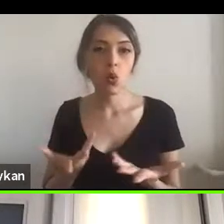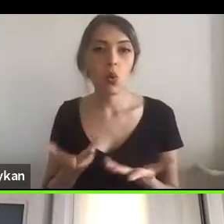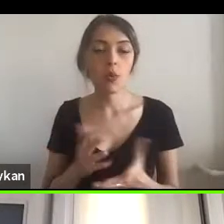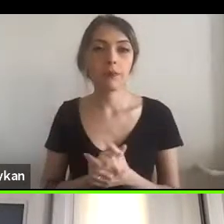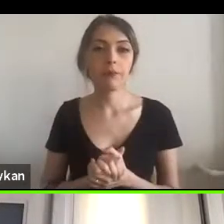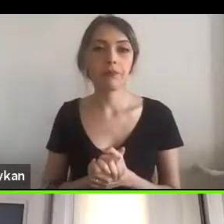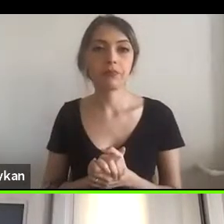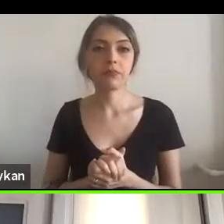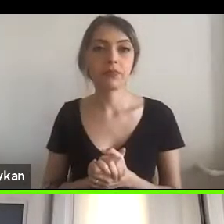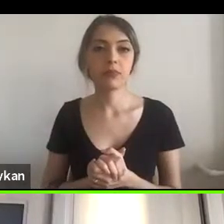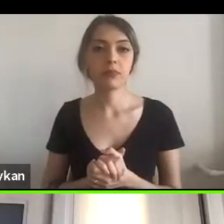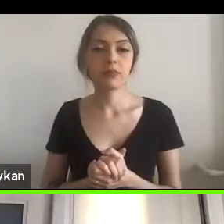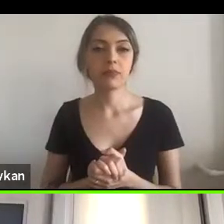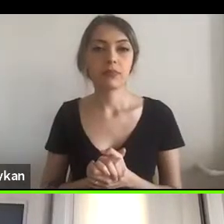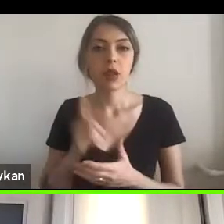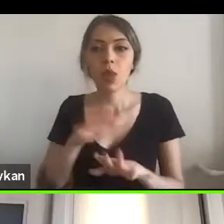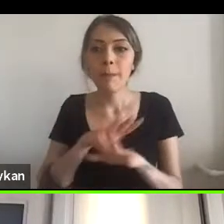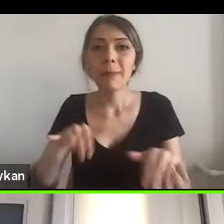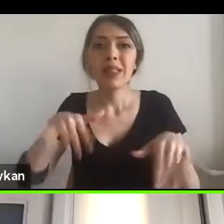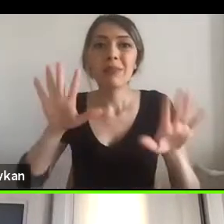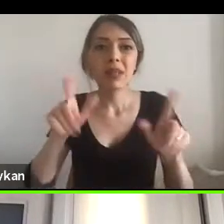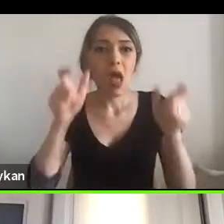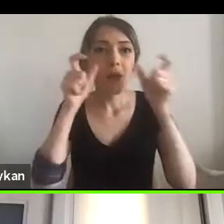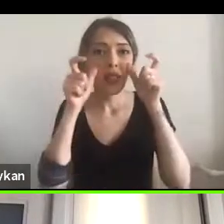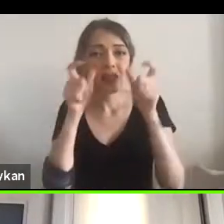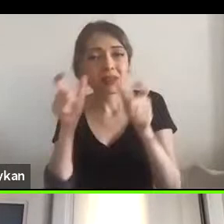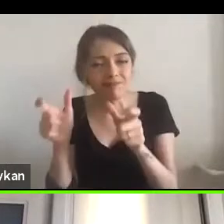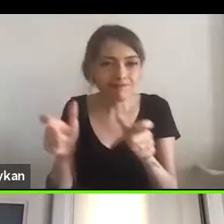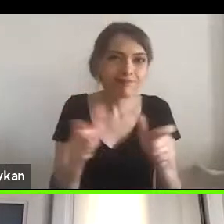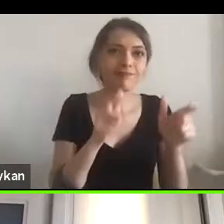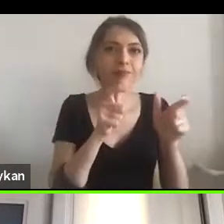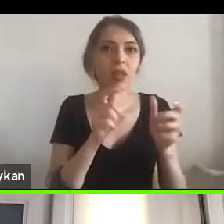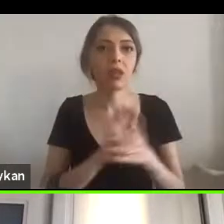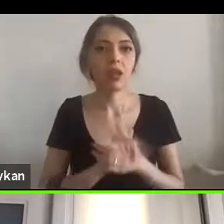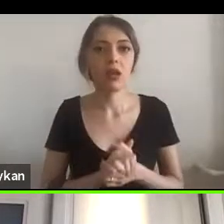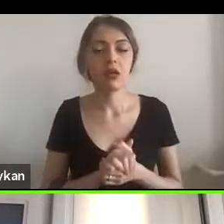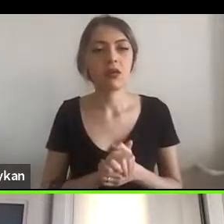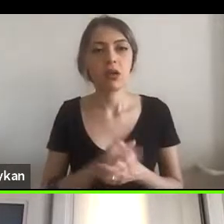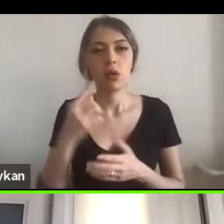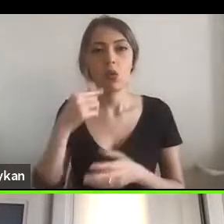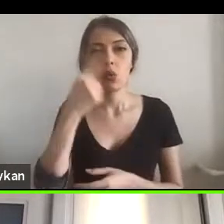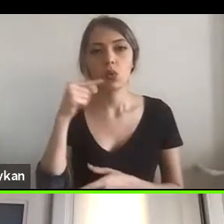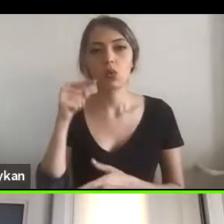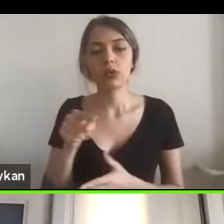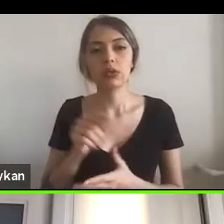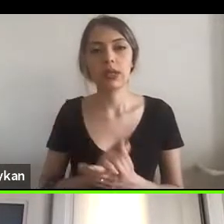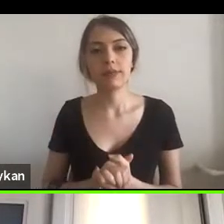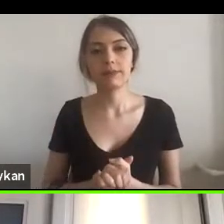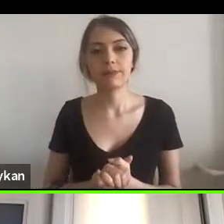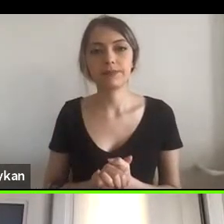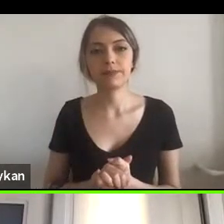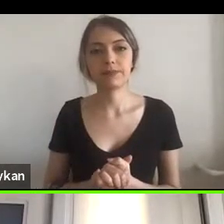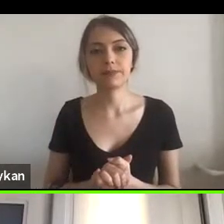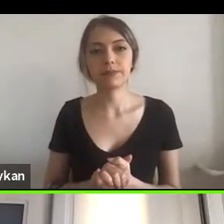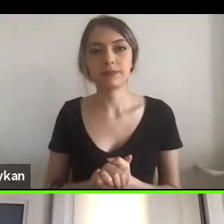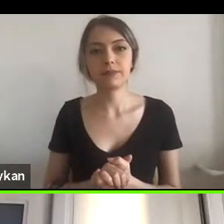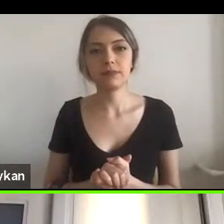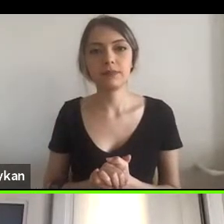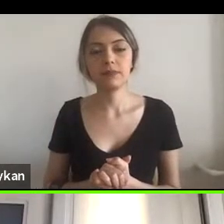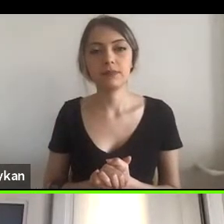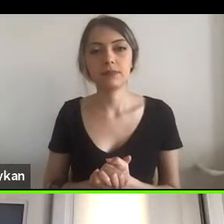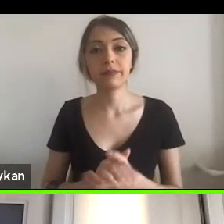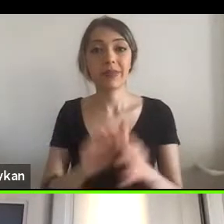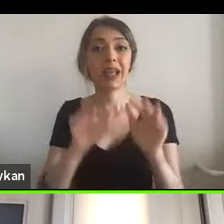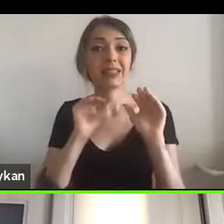bitmeden başka yerlere dikkat dağıldığı için yani o yapılan işte desteklenen vakalarla